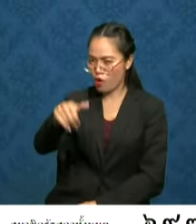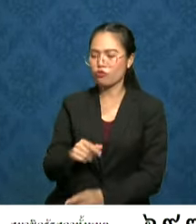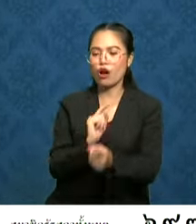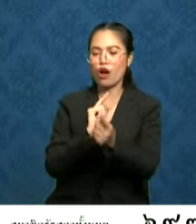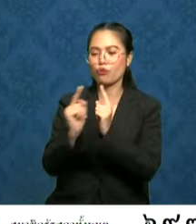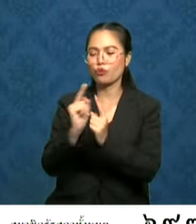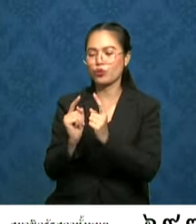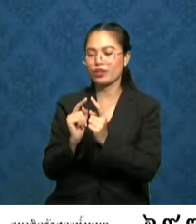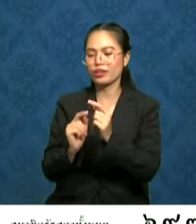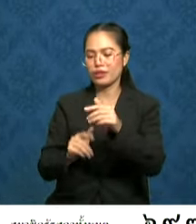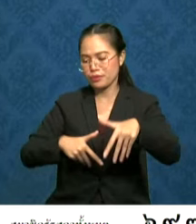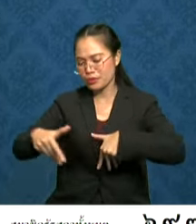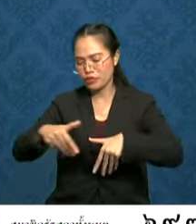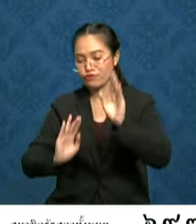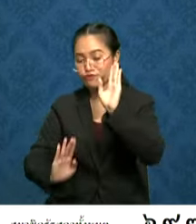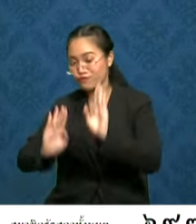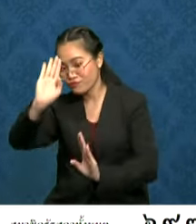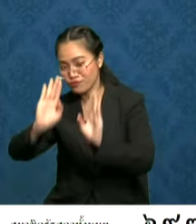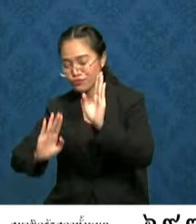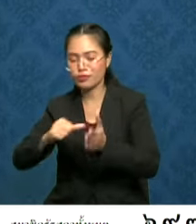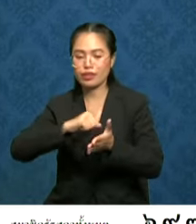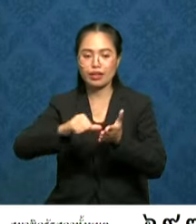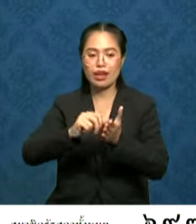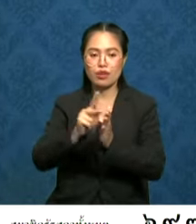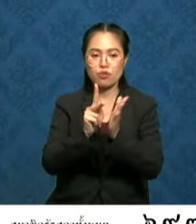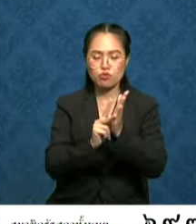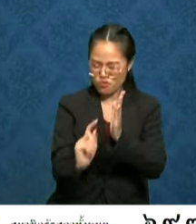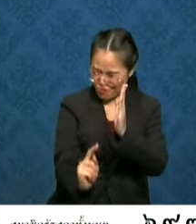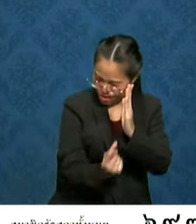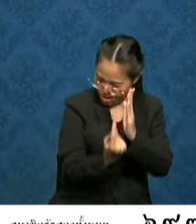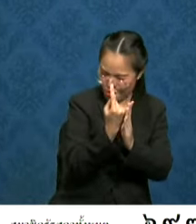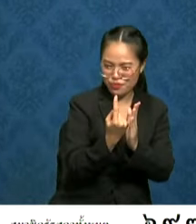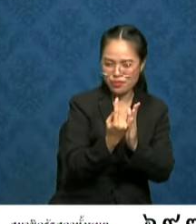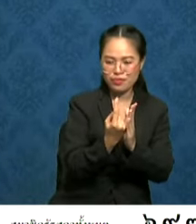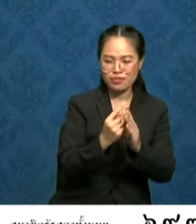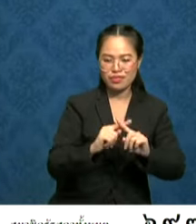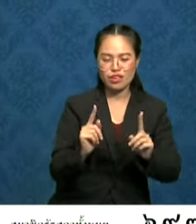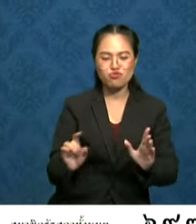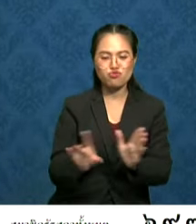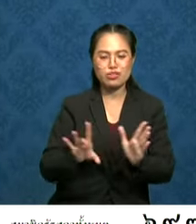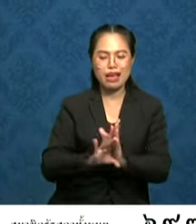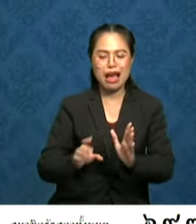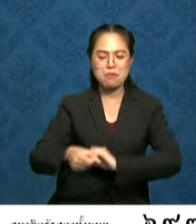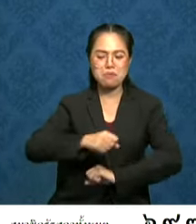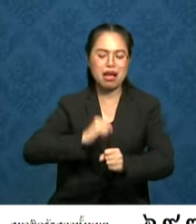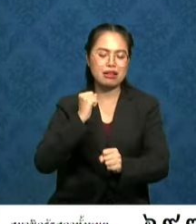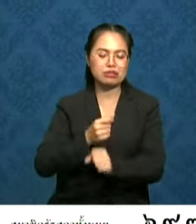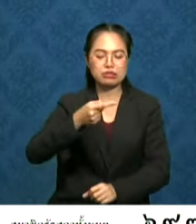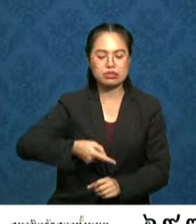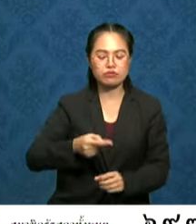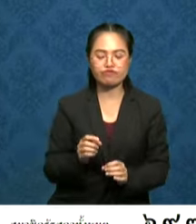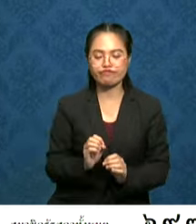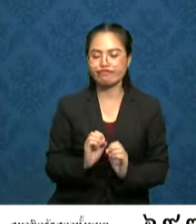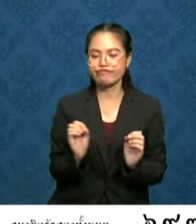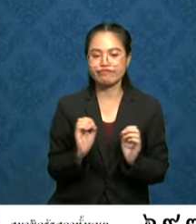ก้ไขรัฐธรรมนูญเข้าที่ประชุมครม.ในนัดแรกที่ประกาศเอาไว้ก็ไม่ได้ทำจริงค่ะวันนี้